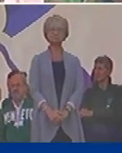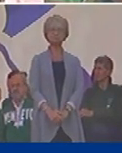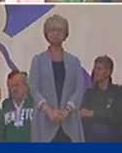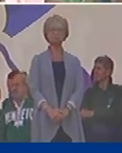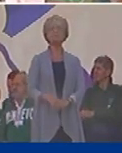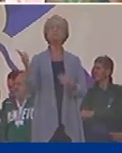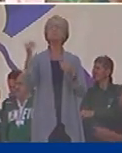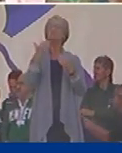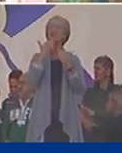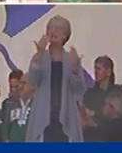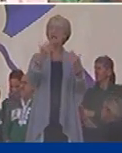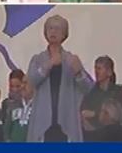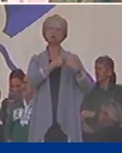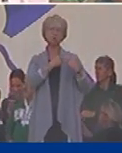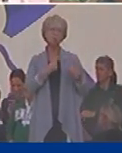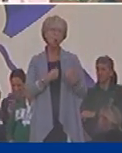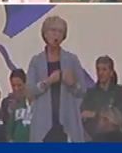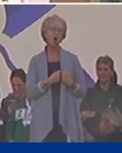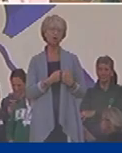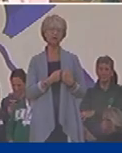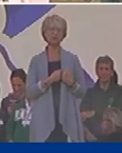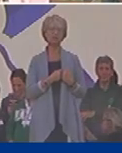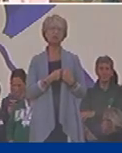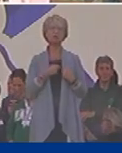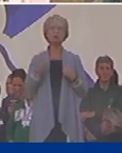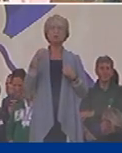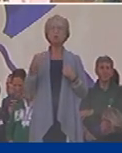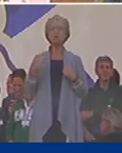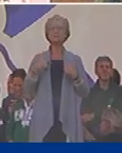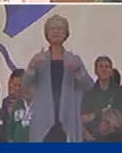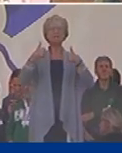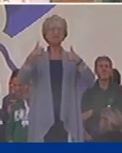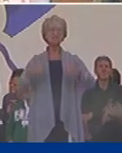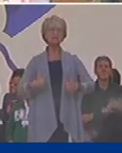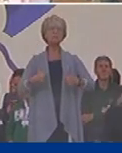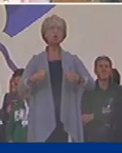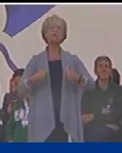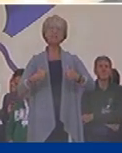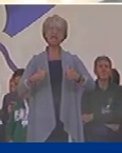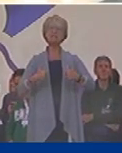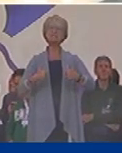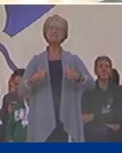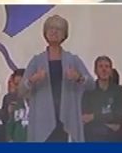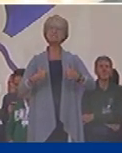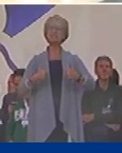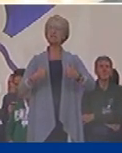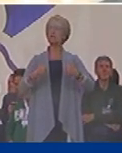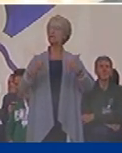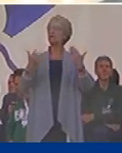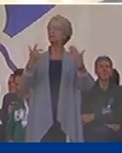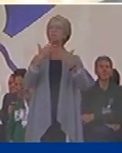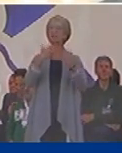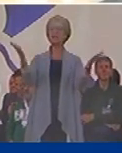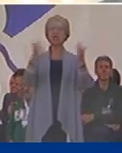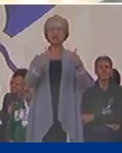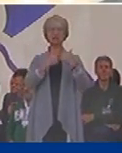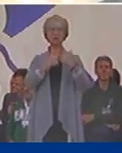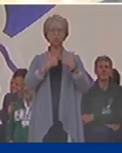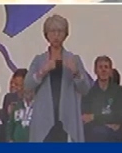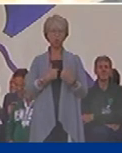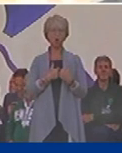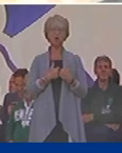Vi ringrazio di cuore. Questa è la testimonianza del vostro grande cuore,